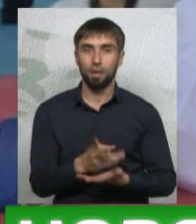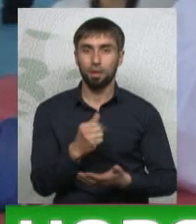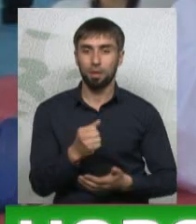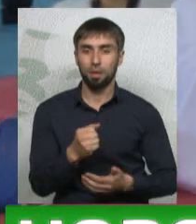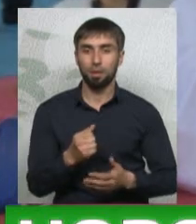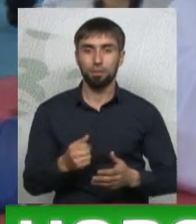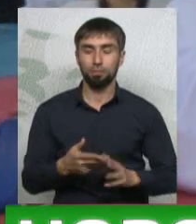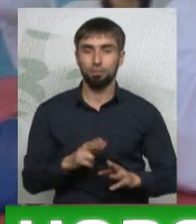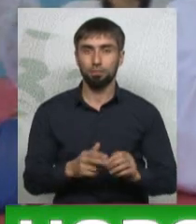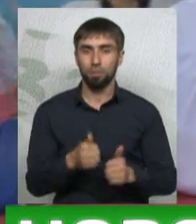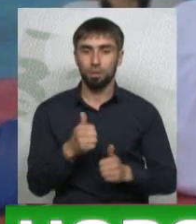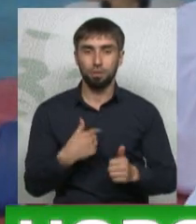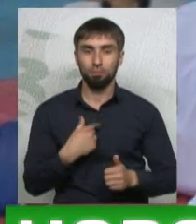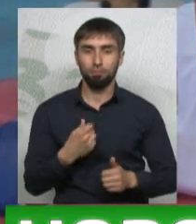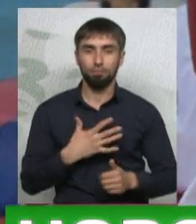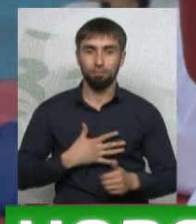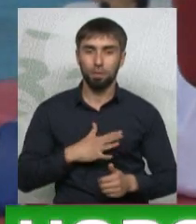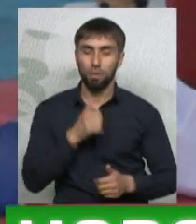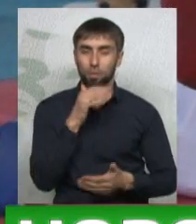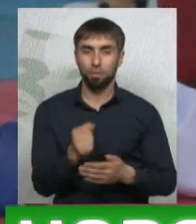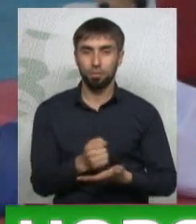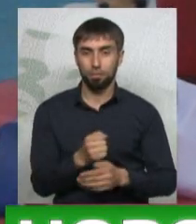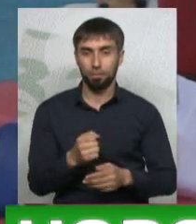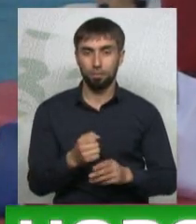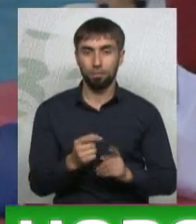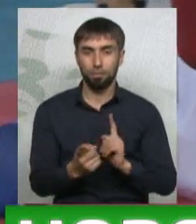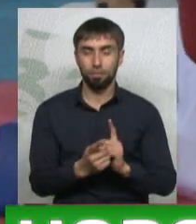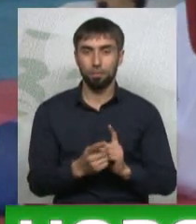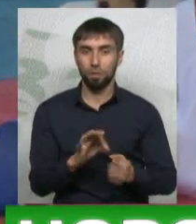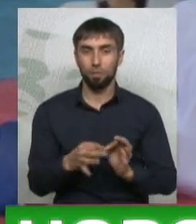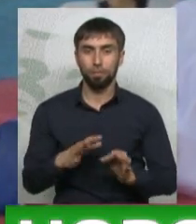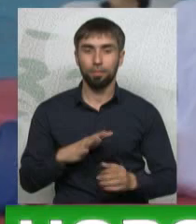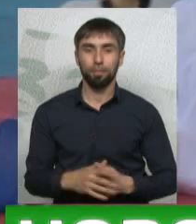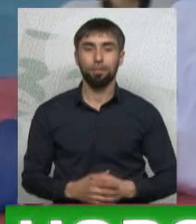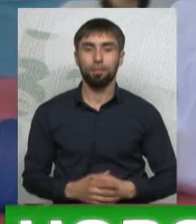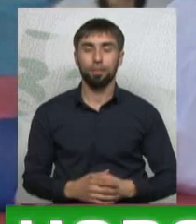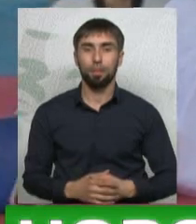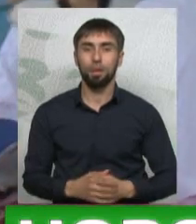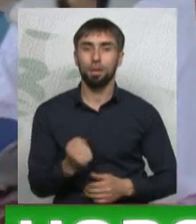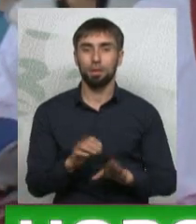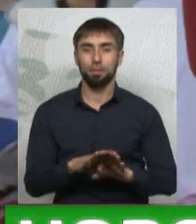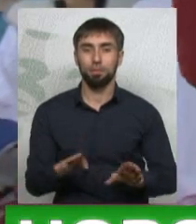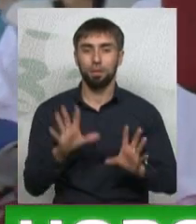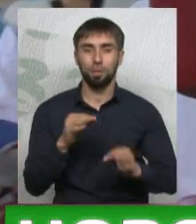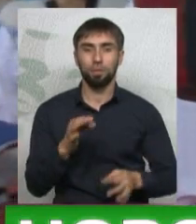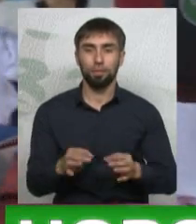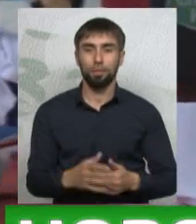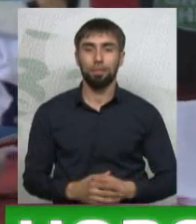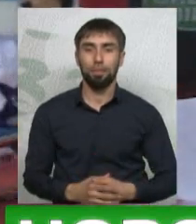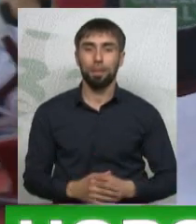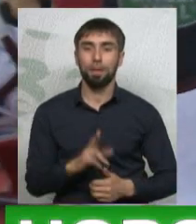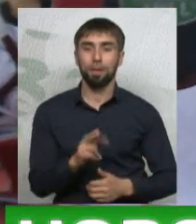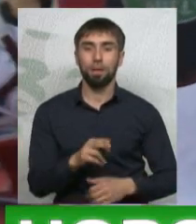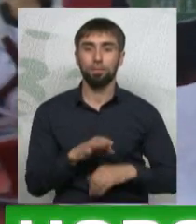спарринг, я волновался. Когда дрался, это сложно. А так все нормально.